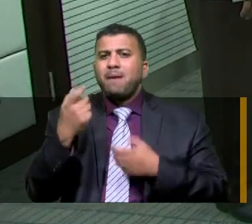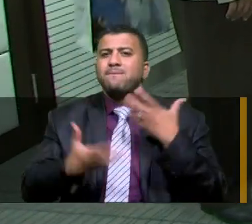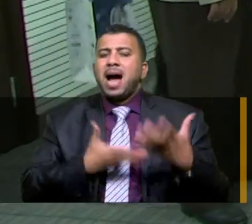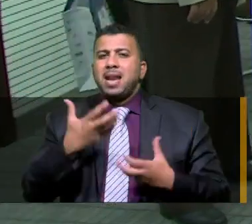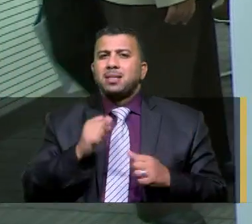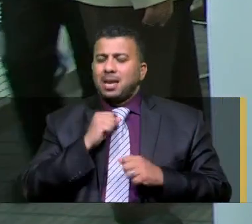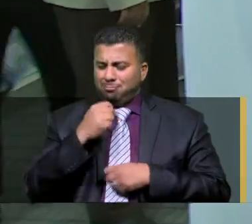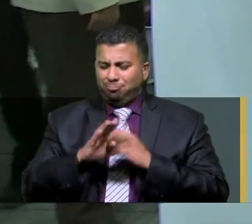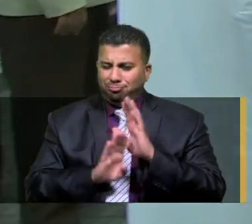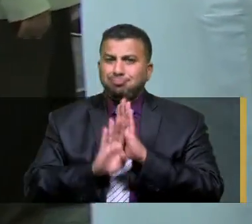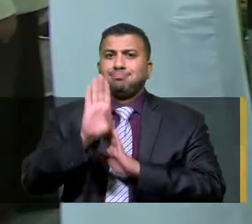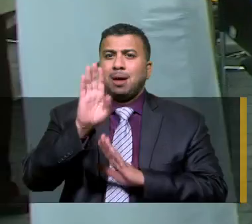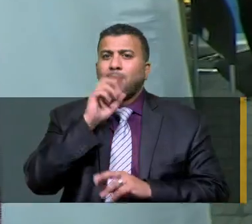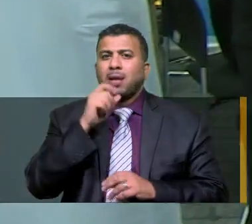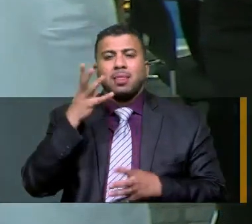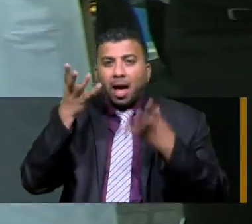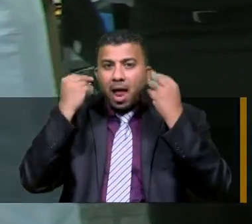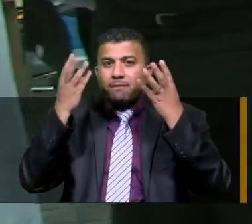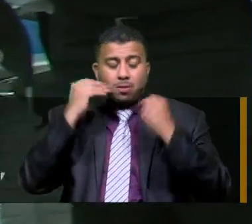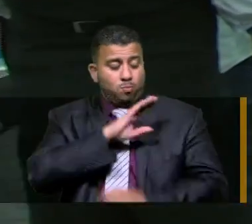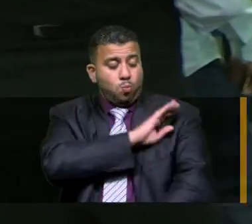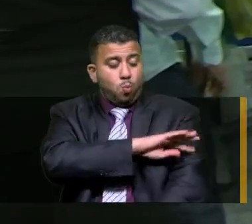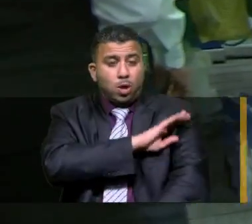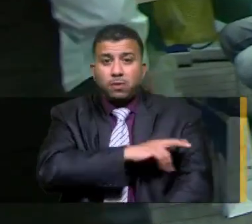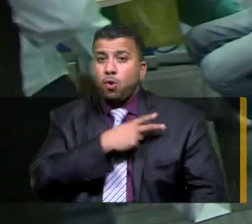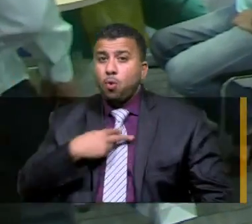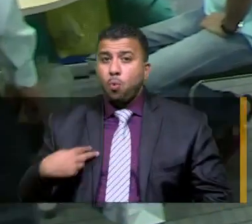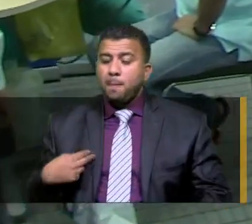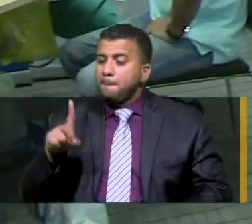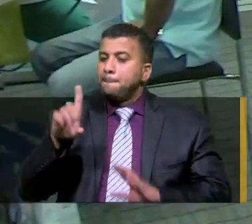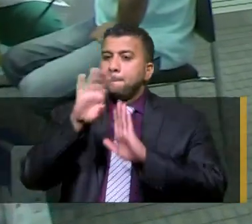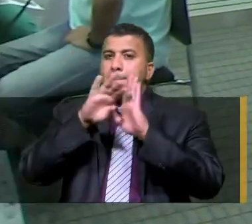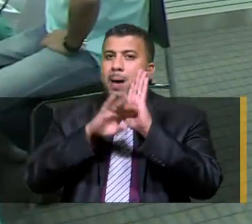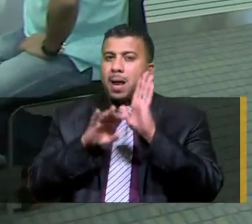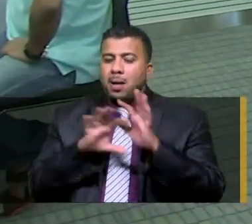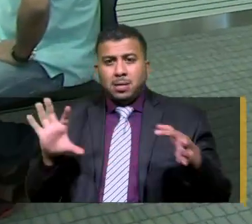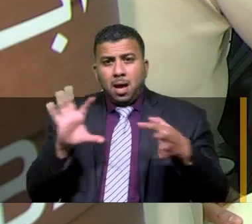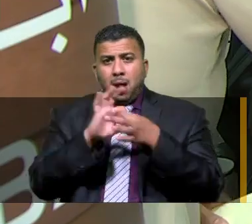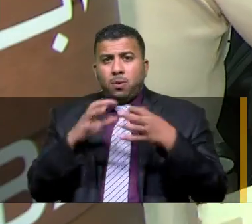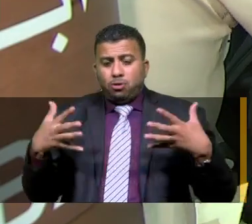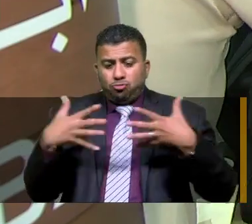من الفعاليات والتي تسعى إلى تعريف كل موظفي الحكومة بالبرنامج وترسيخ